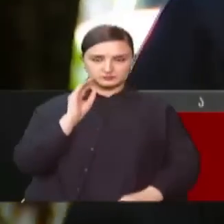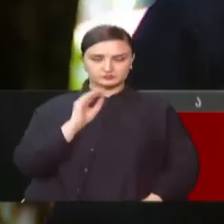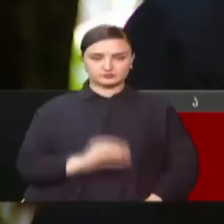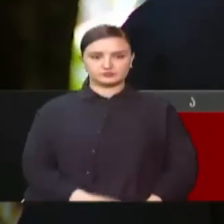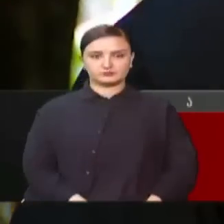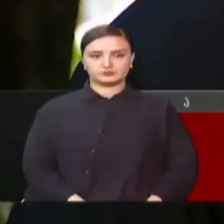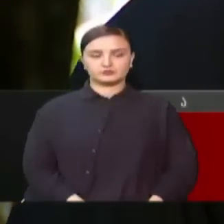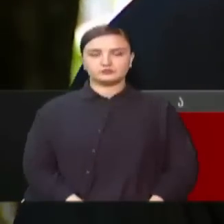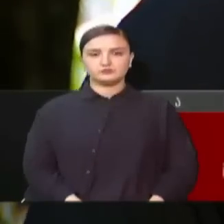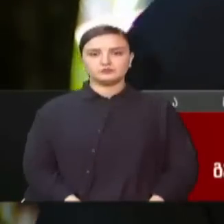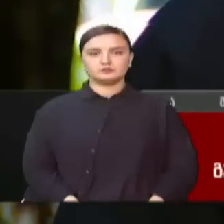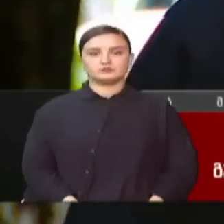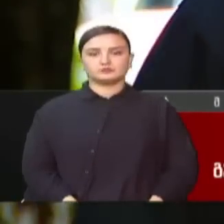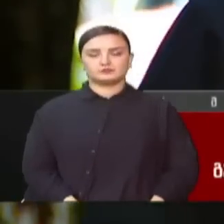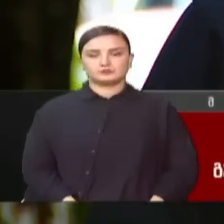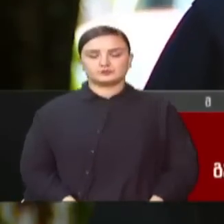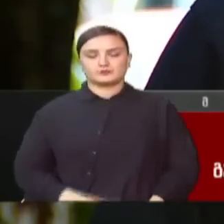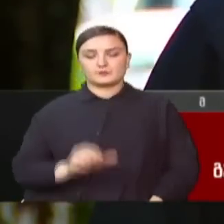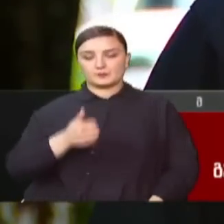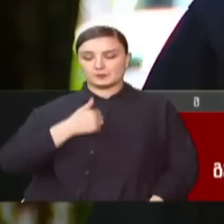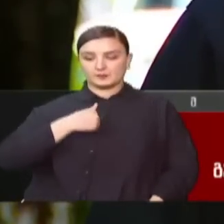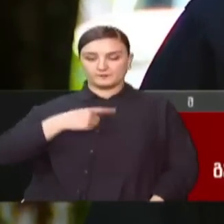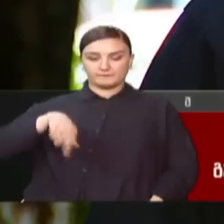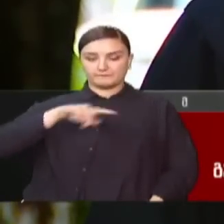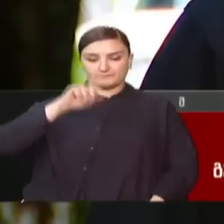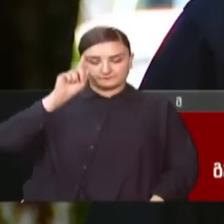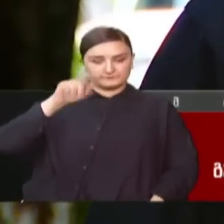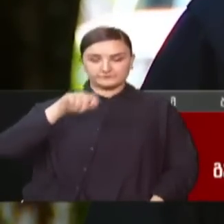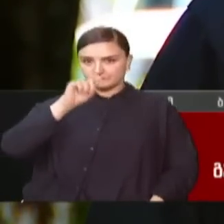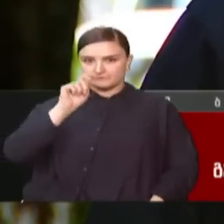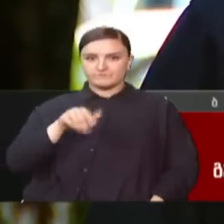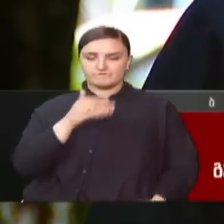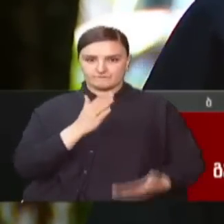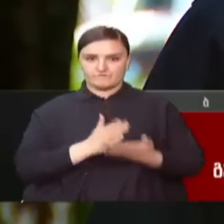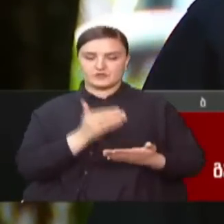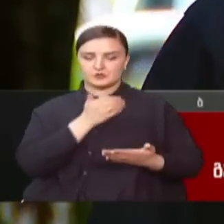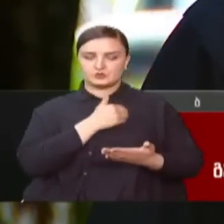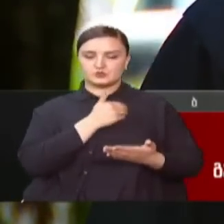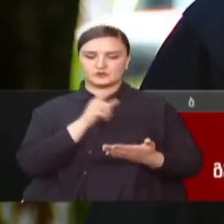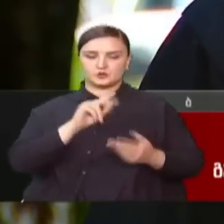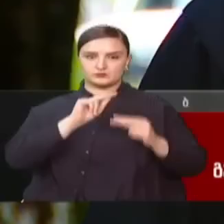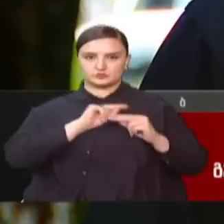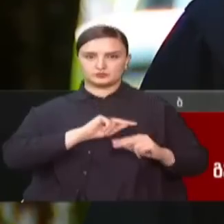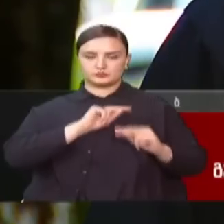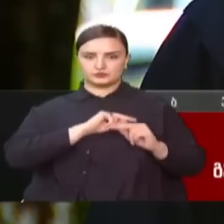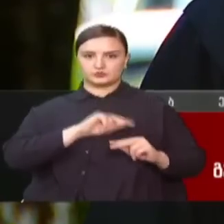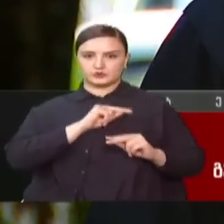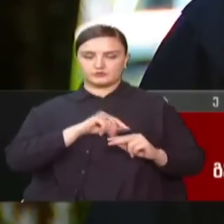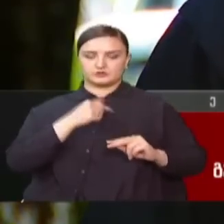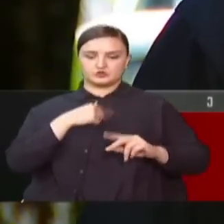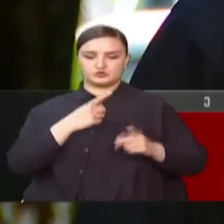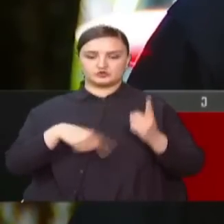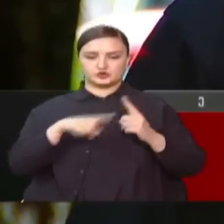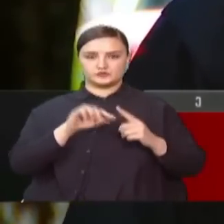როგორც ჩემთვის არის ცნობილი, უკრაინელები მუშაობენ. ოსხოში აქვს სურულო იმუშაონ და მუშაობენ, როგორც ჩემთვის არის